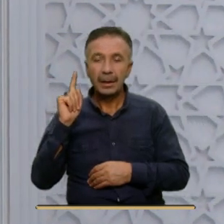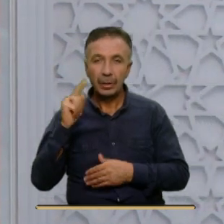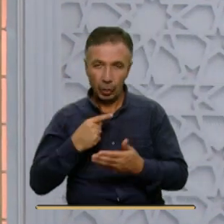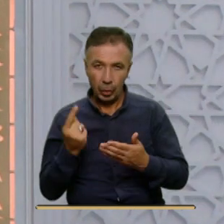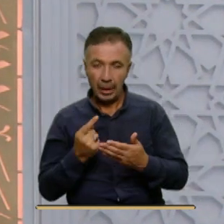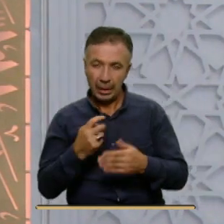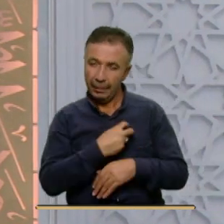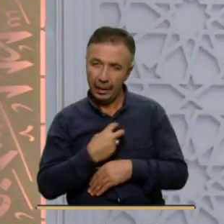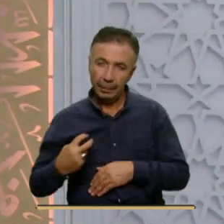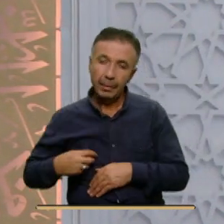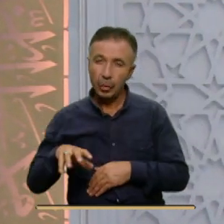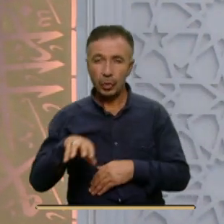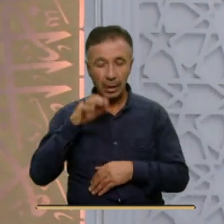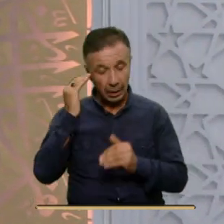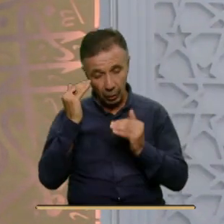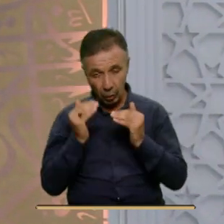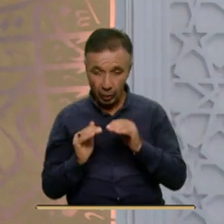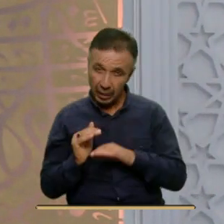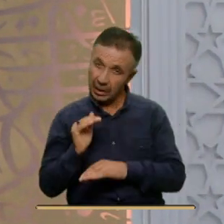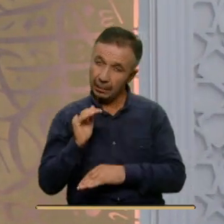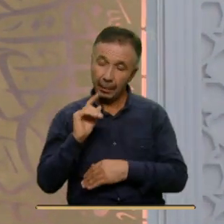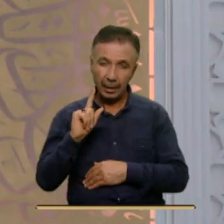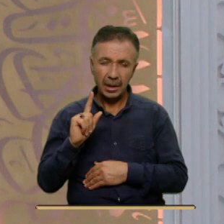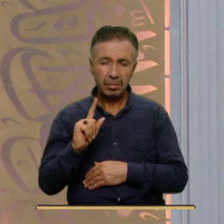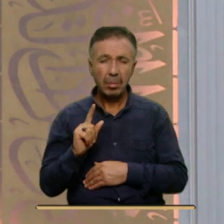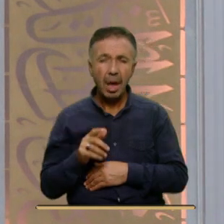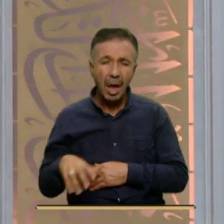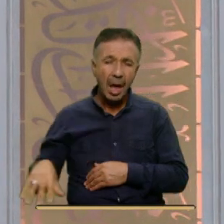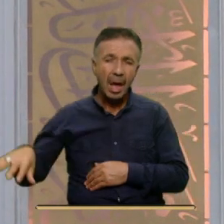olmaz, yetmiyor. Cemiyan, topluca sarılacağız.